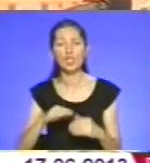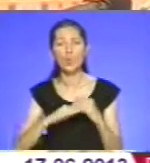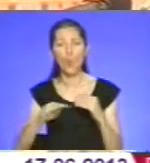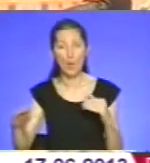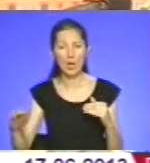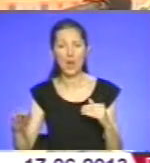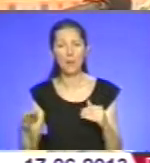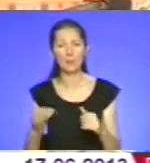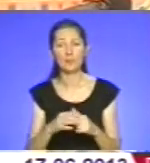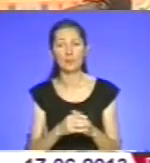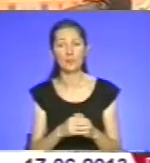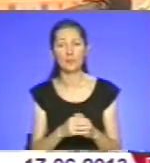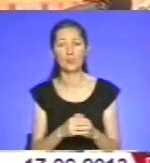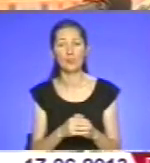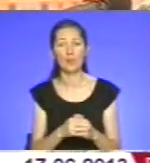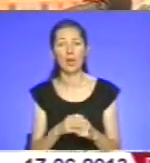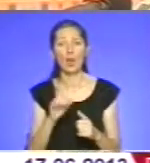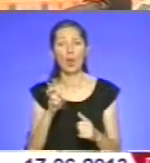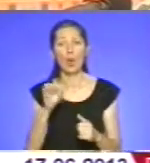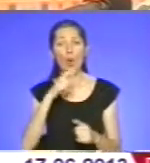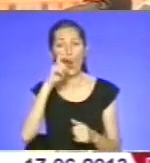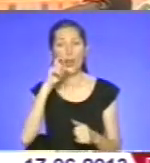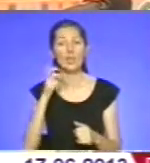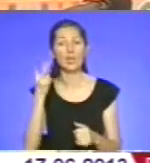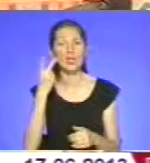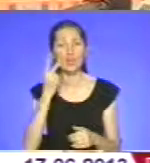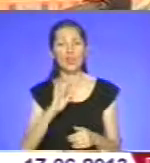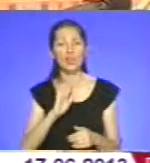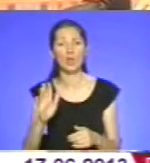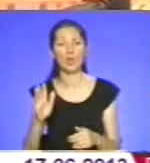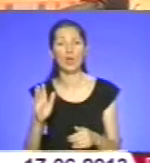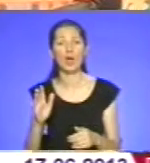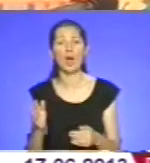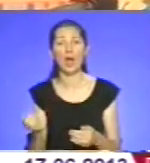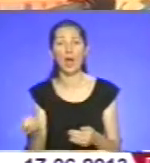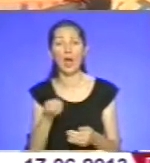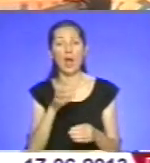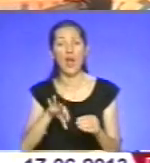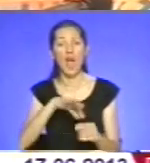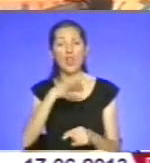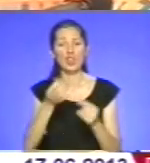ниви. Бо Україна завжди була житницею Європи.